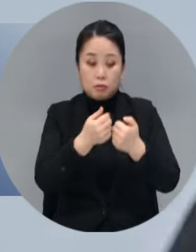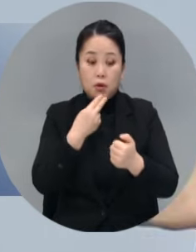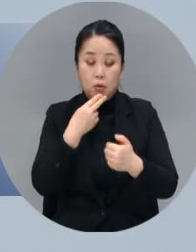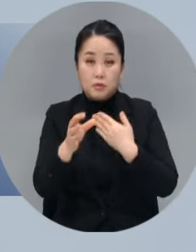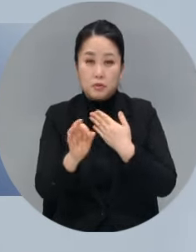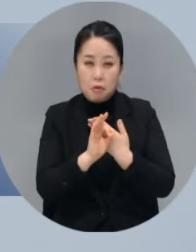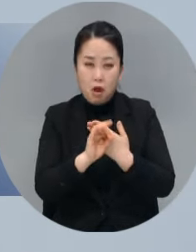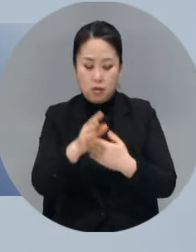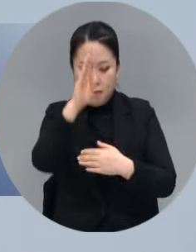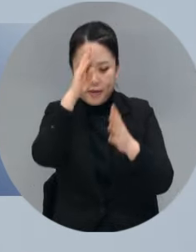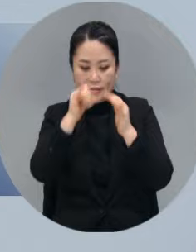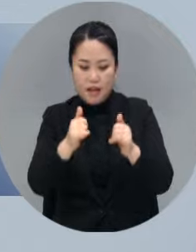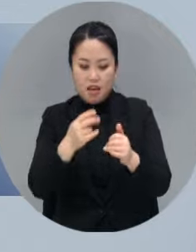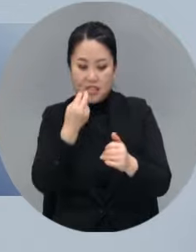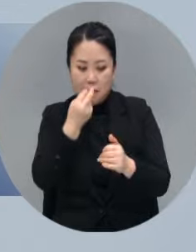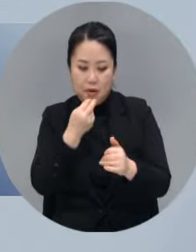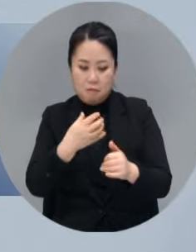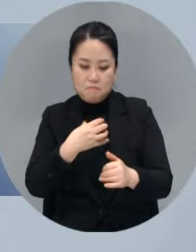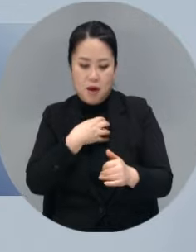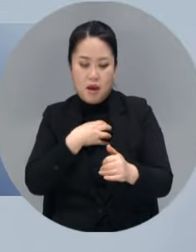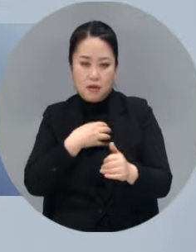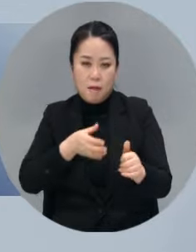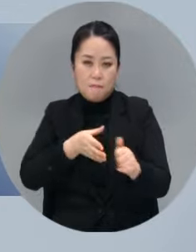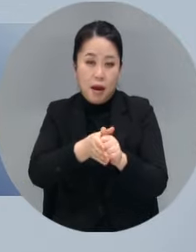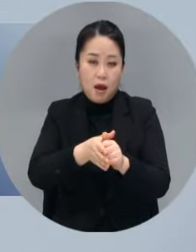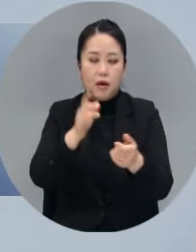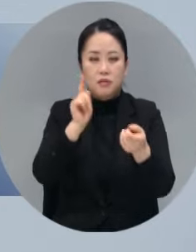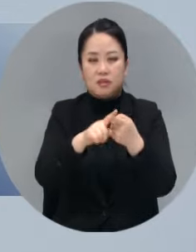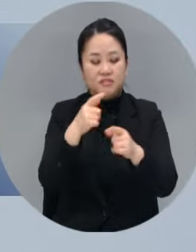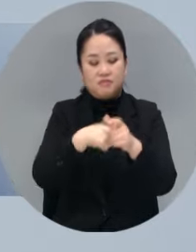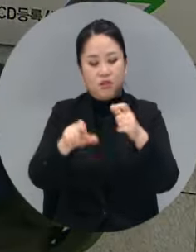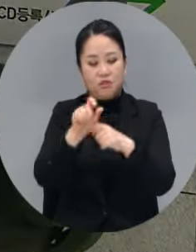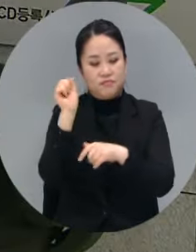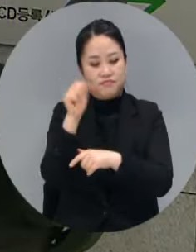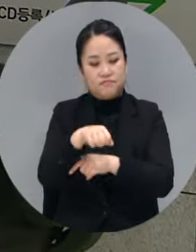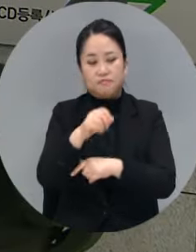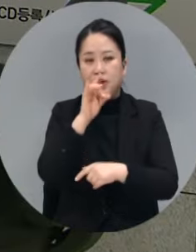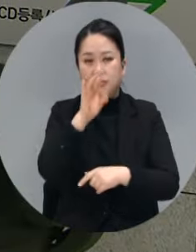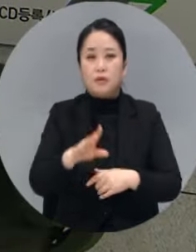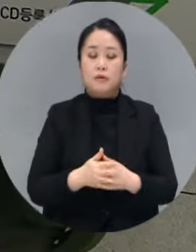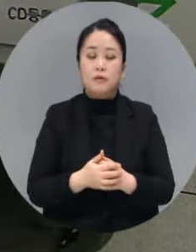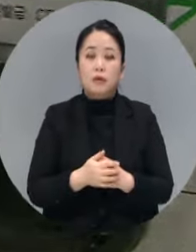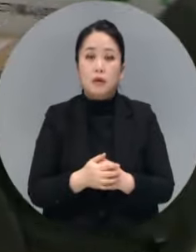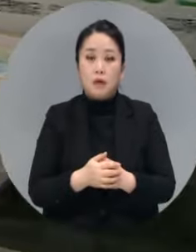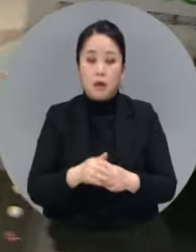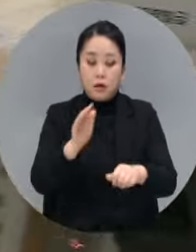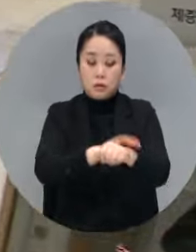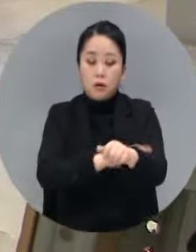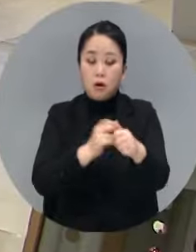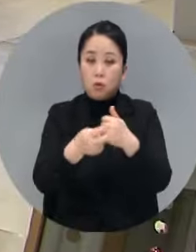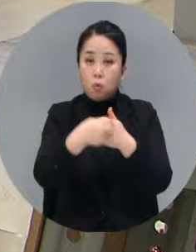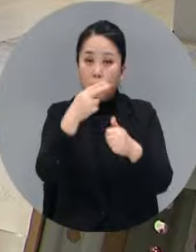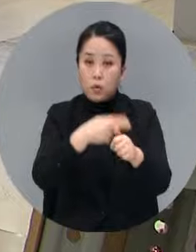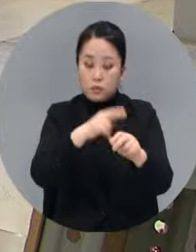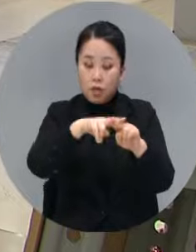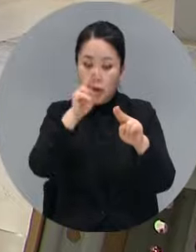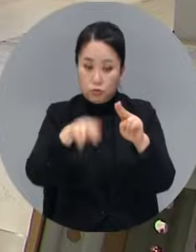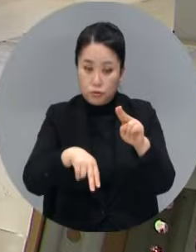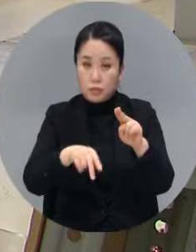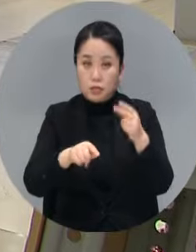위태로워질 것이라는 식의 제약에는 더욱 응할 수가 없습니다. 전공의 사직 사태가 4주째